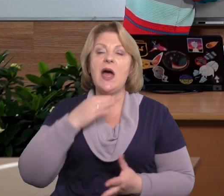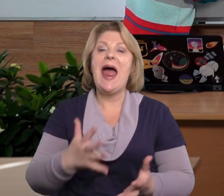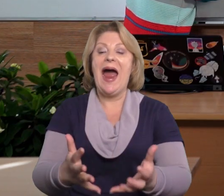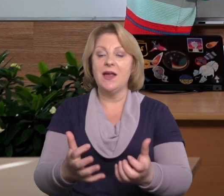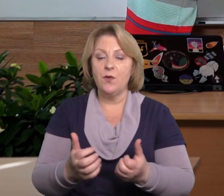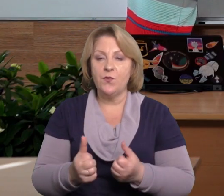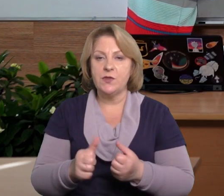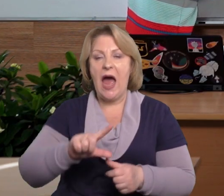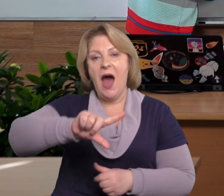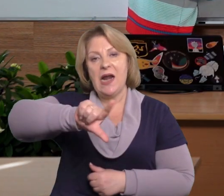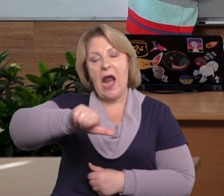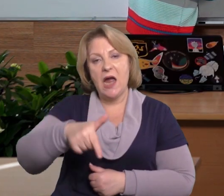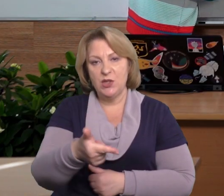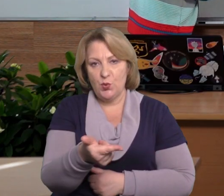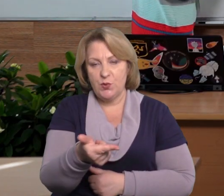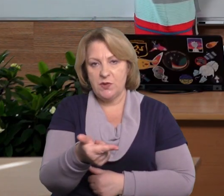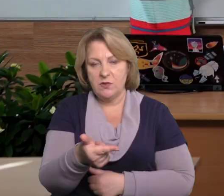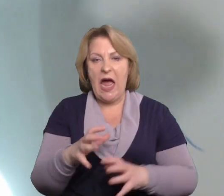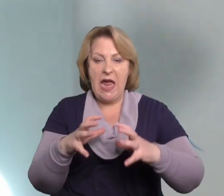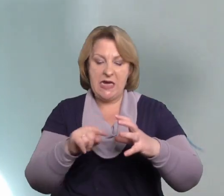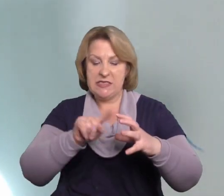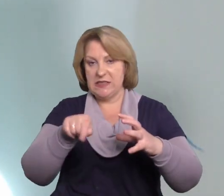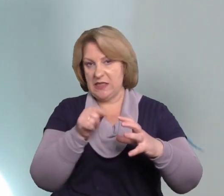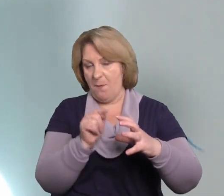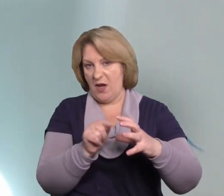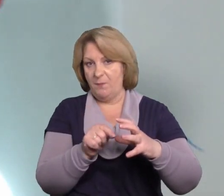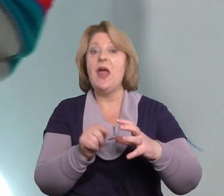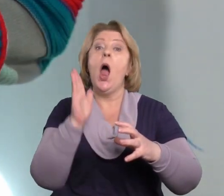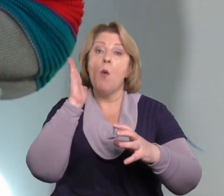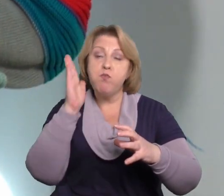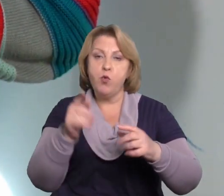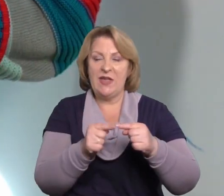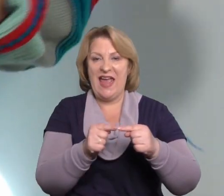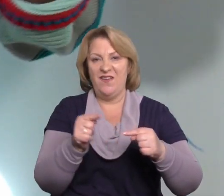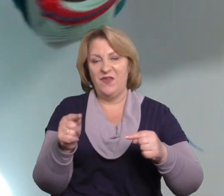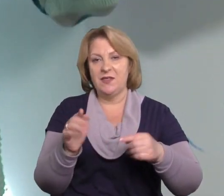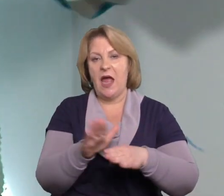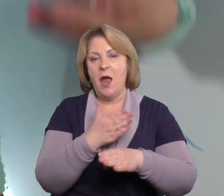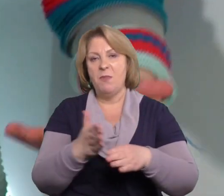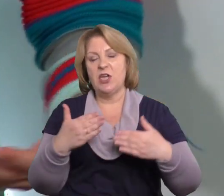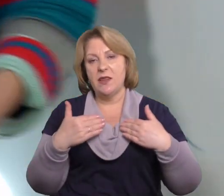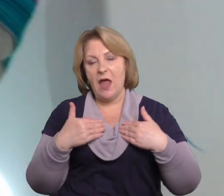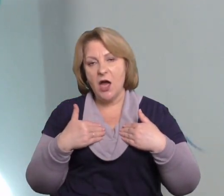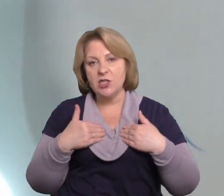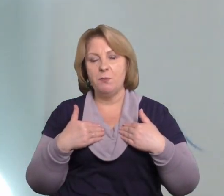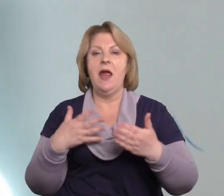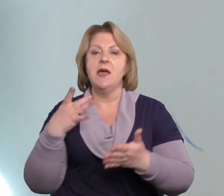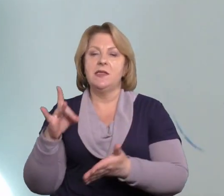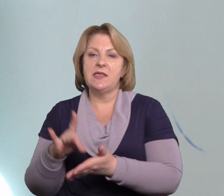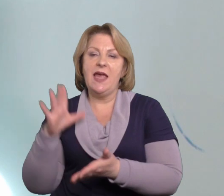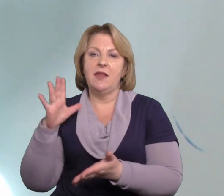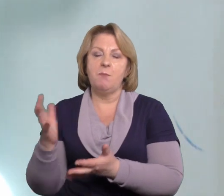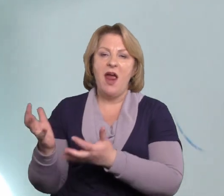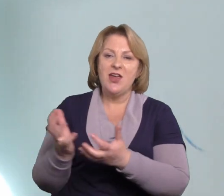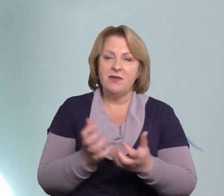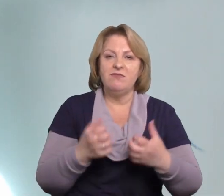взяти радіус землі, і це і буде відстань між нашими центрами тяжіння. Таким